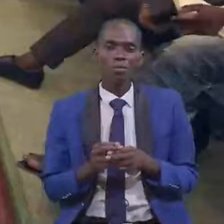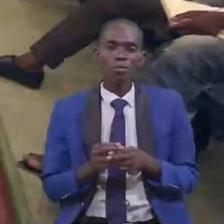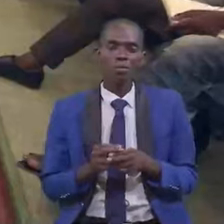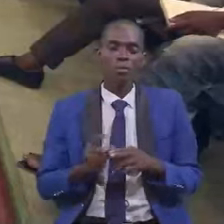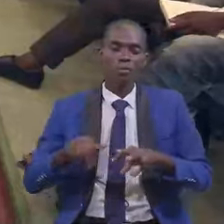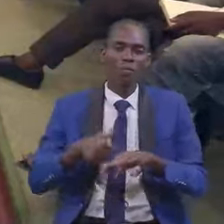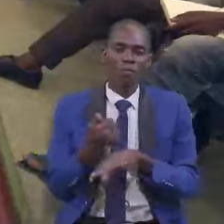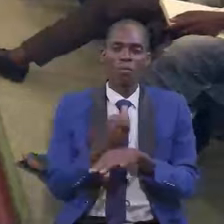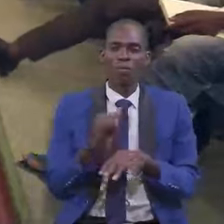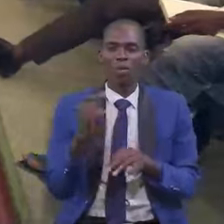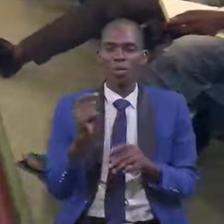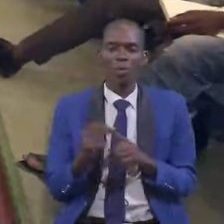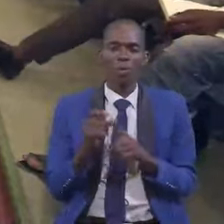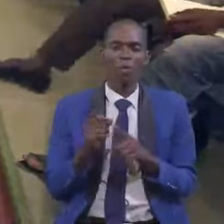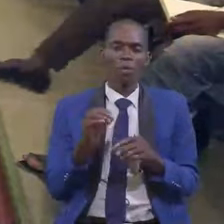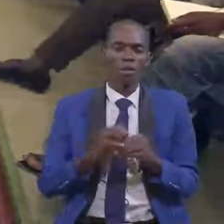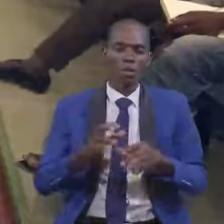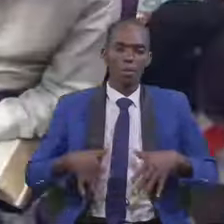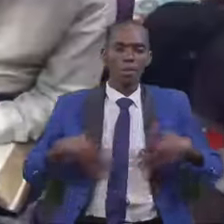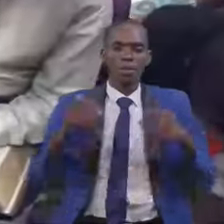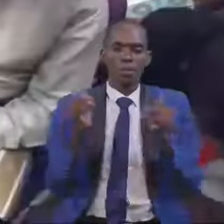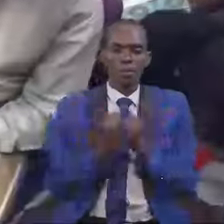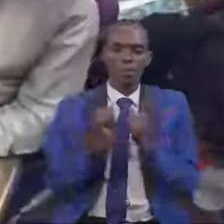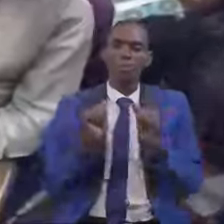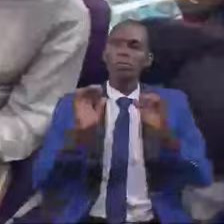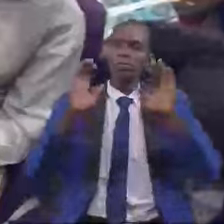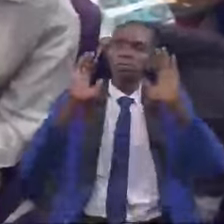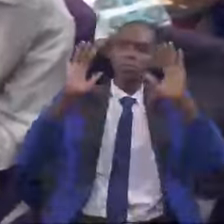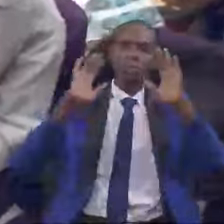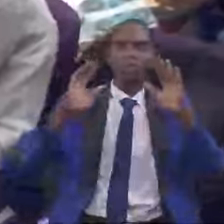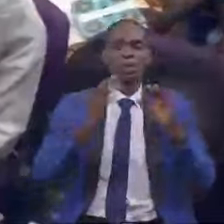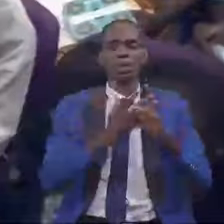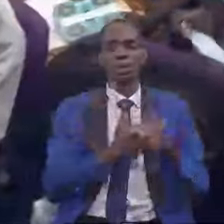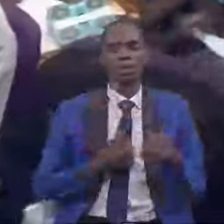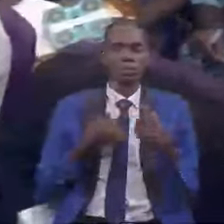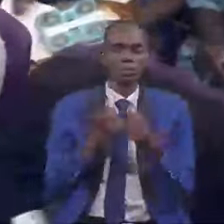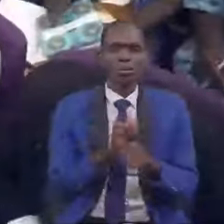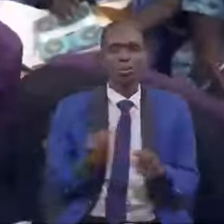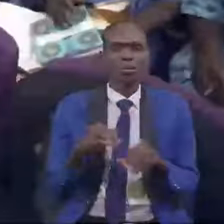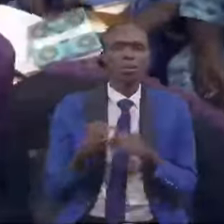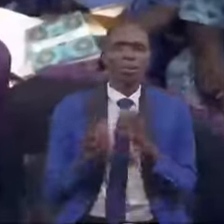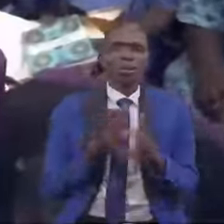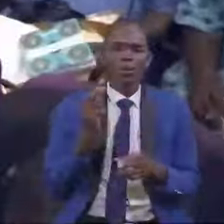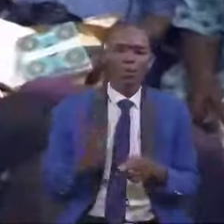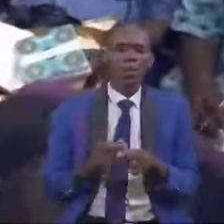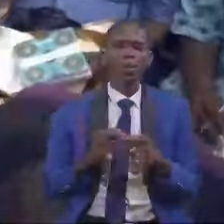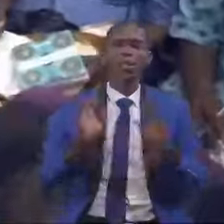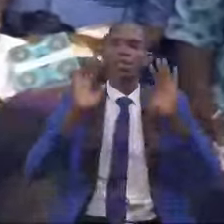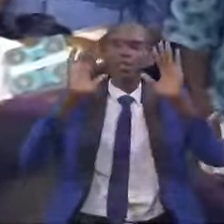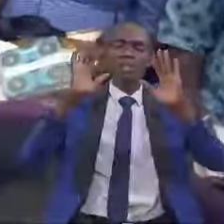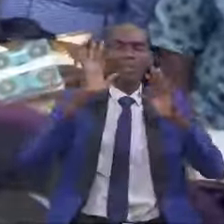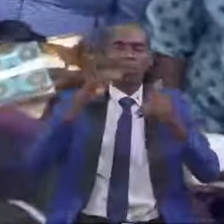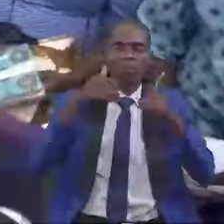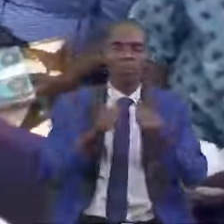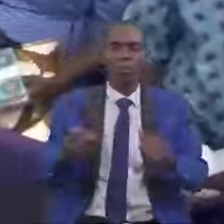il confirme la parole dans votre vie par les miracles qui l'accompagnent. Les miracles vont vous accompagner.